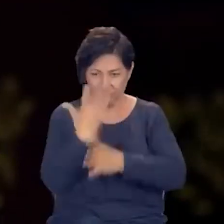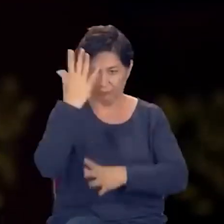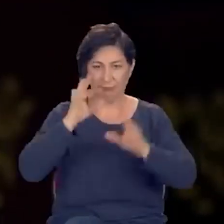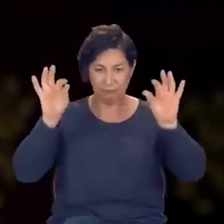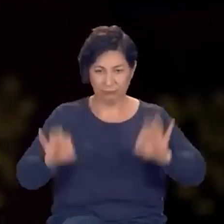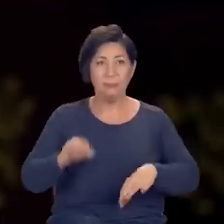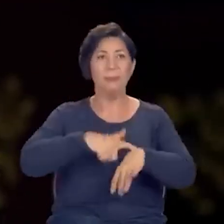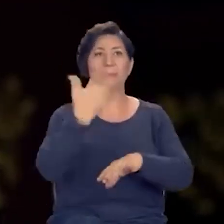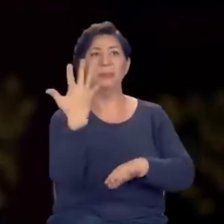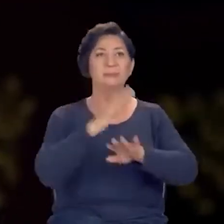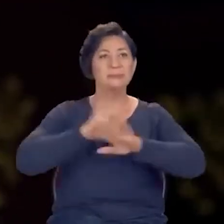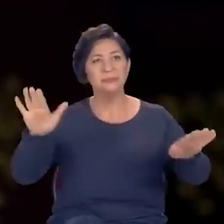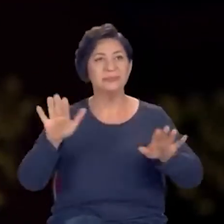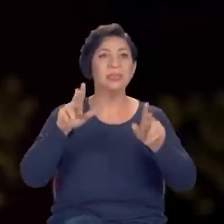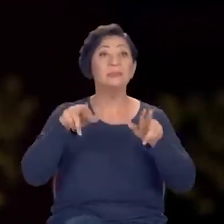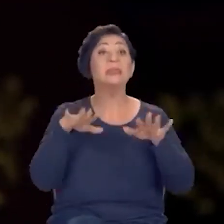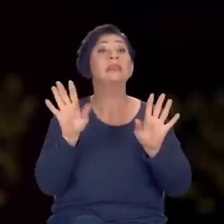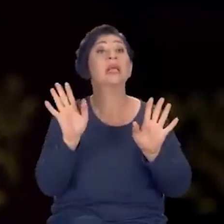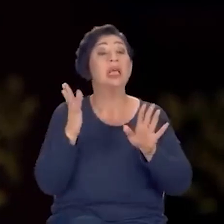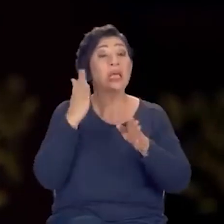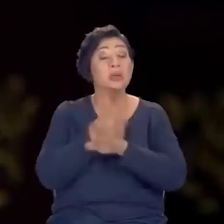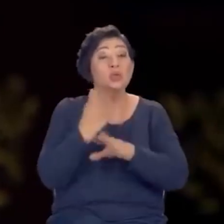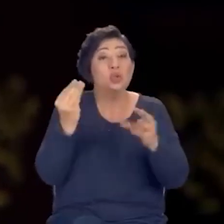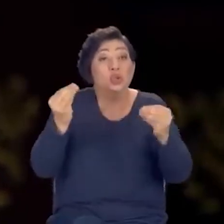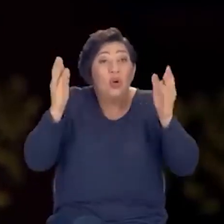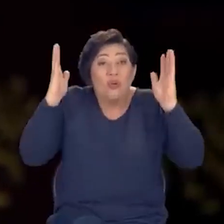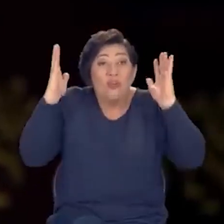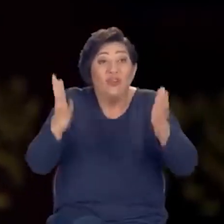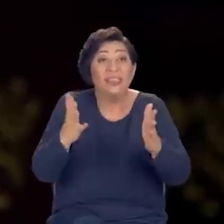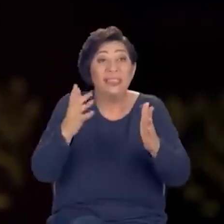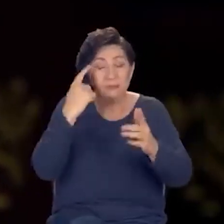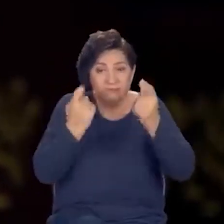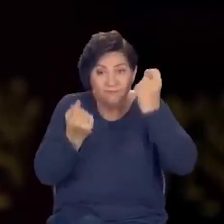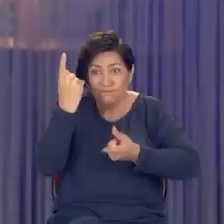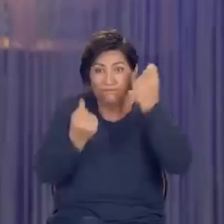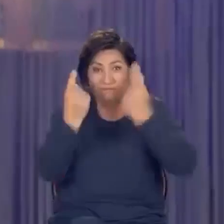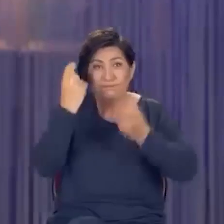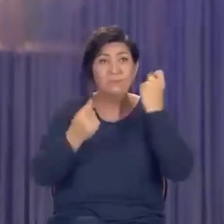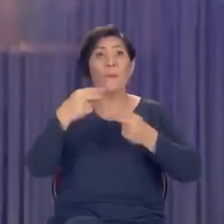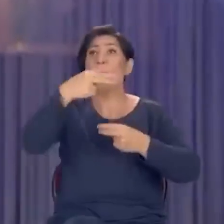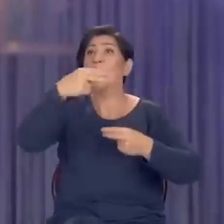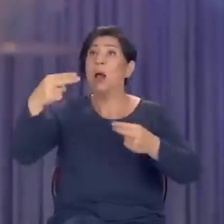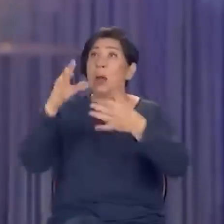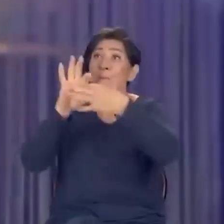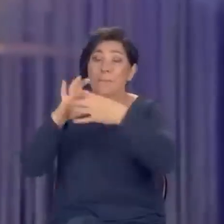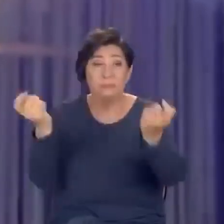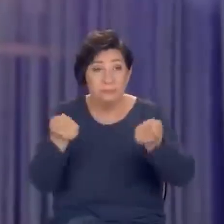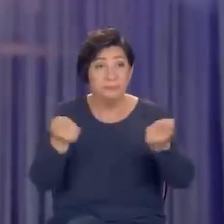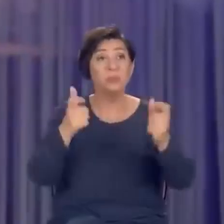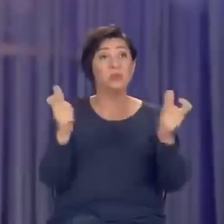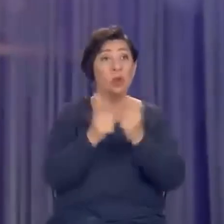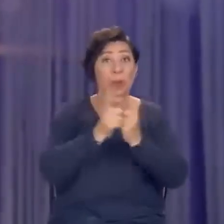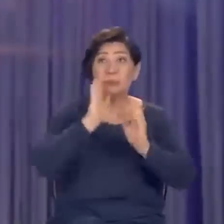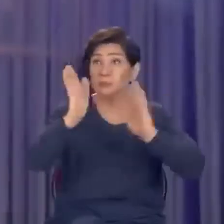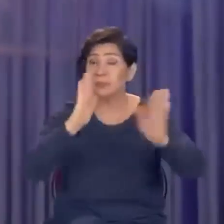5'te bitireyim gibi bir durumları yok ve gerçekten çok fazla içerik üretmeyle alakalı, markalarla çalışmayla alakalı, toplantılarla